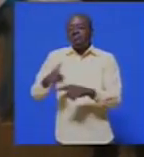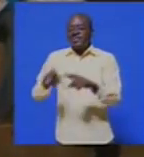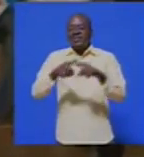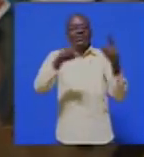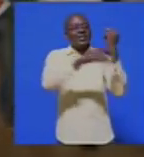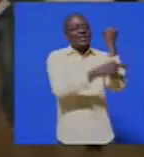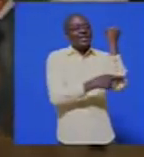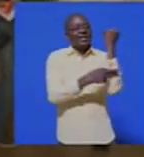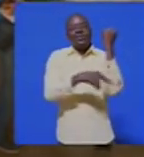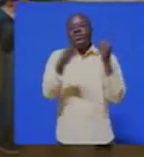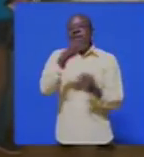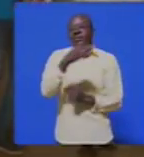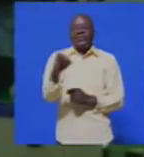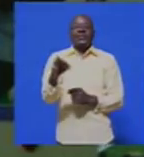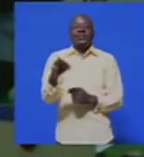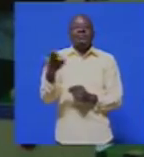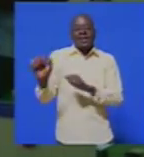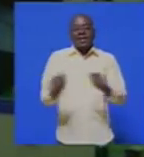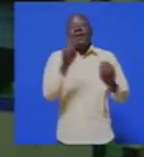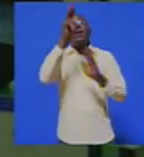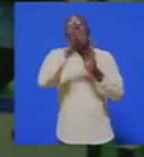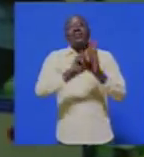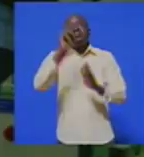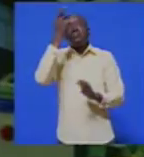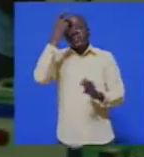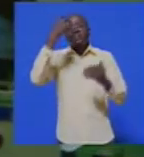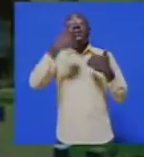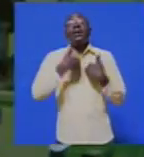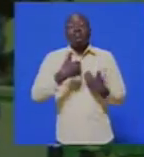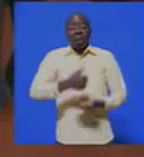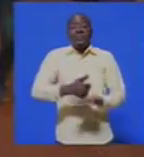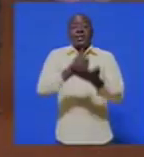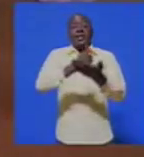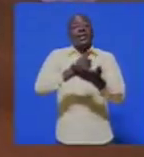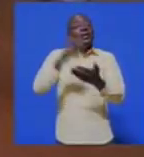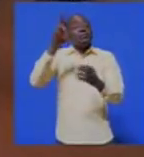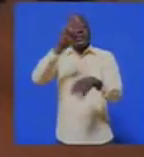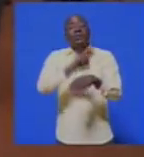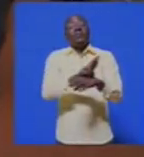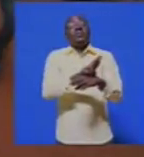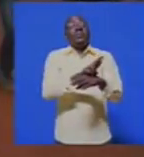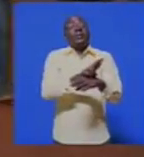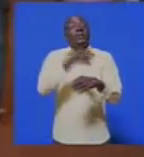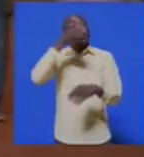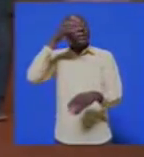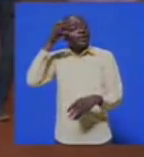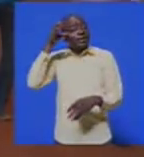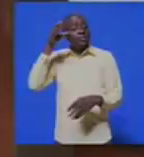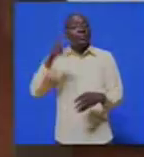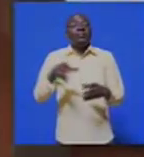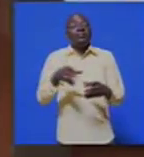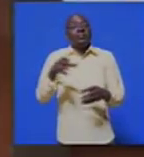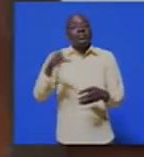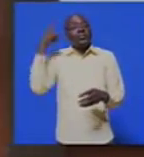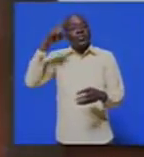Faso. Un engagement politique qui bénéficie du soutien financier de la République de Chine-Taïwan.